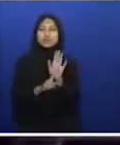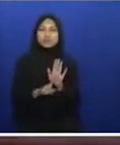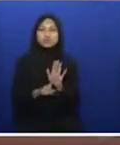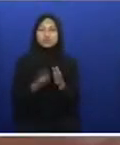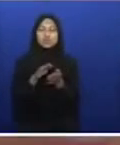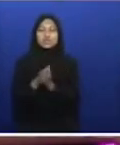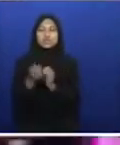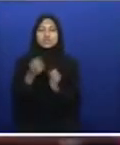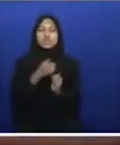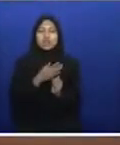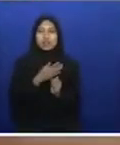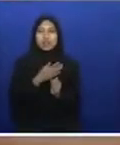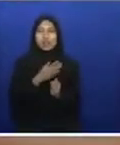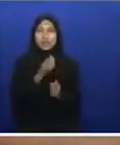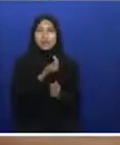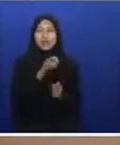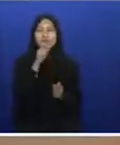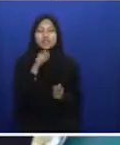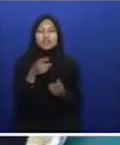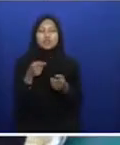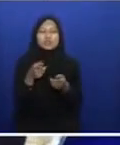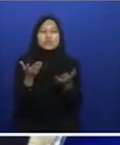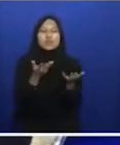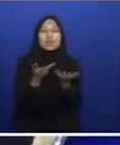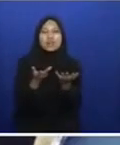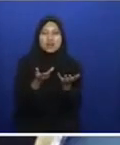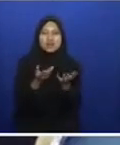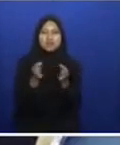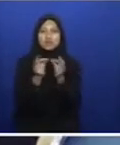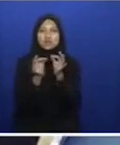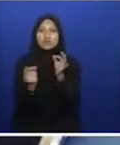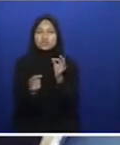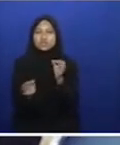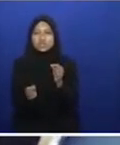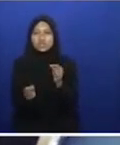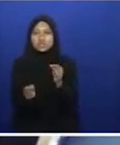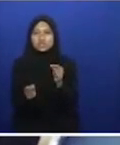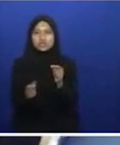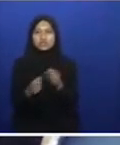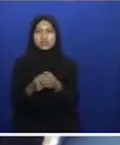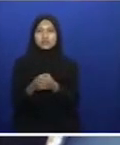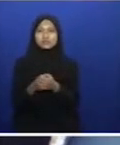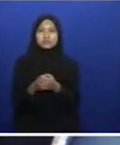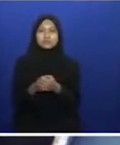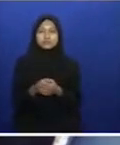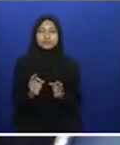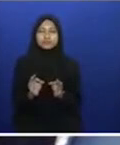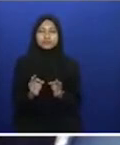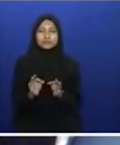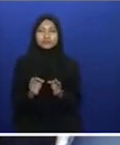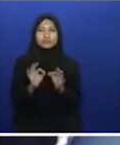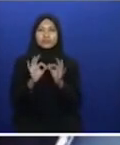Pertanyaan saya untuk Bapak, bagaimana cara untuk mengatasi permasalahan itu yang dialami oleh pengusaha-pengusaha kecil yang